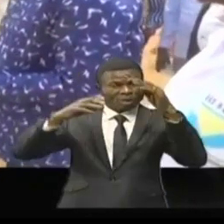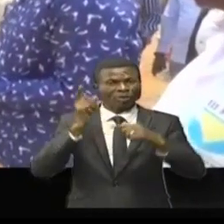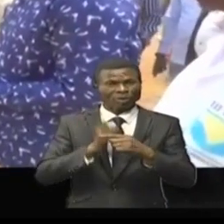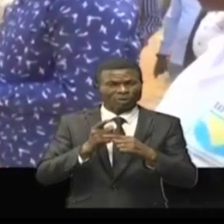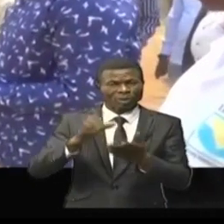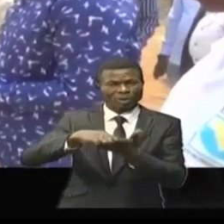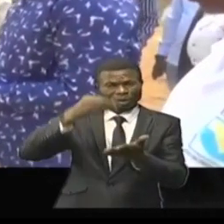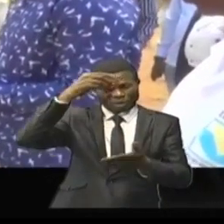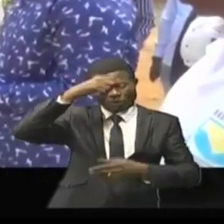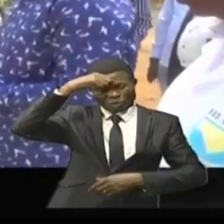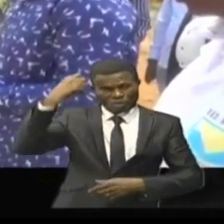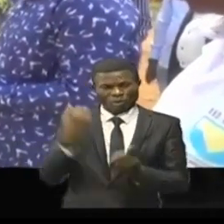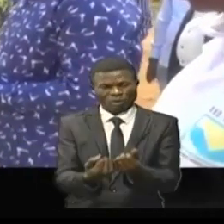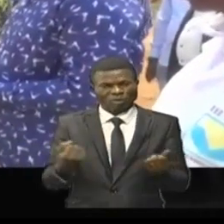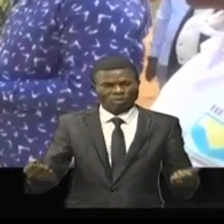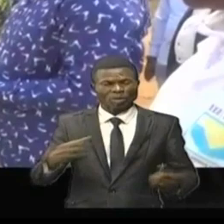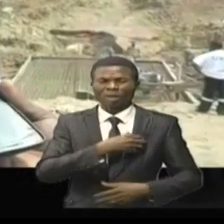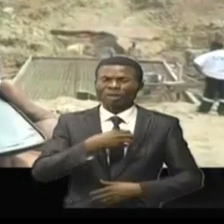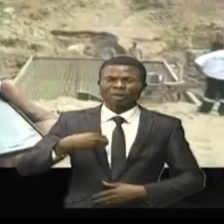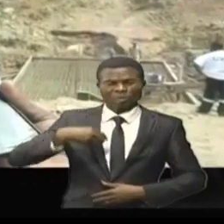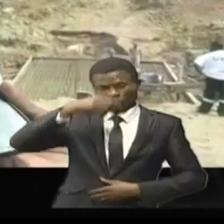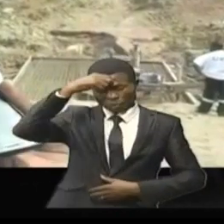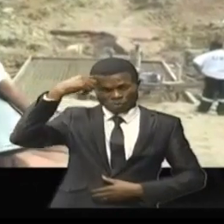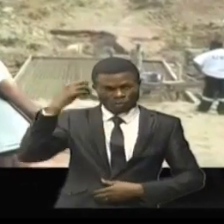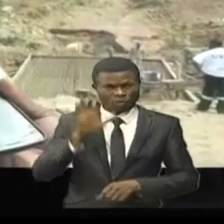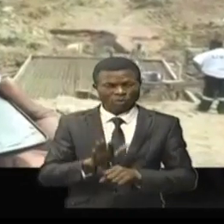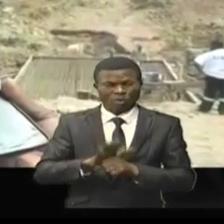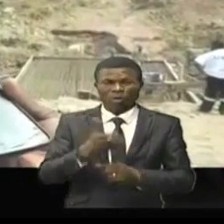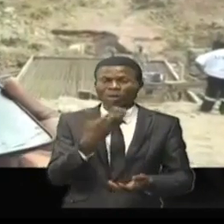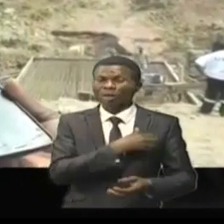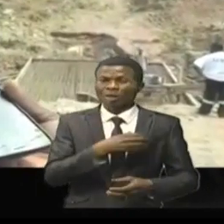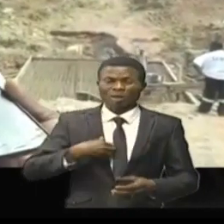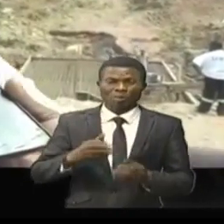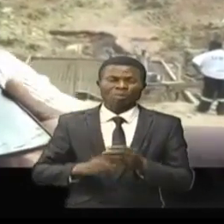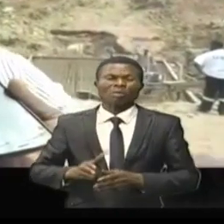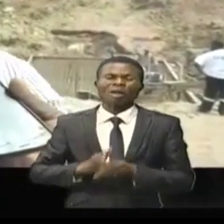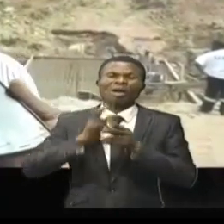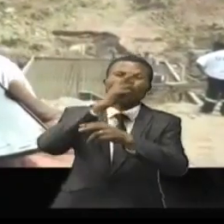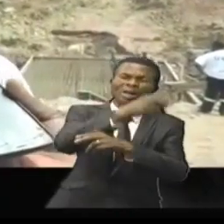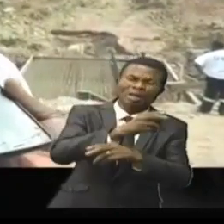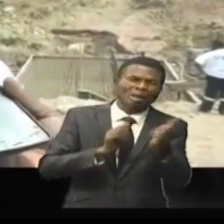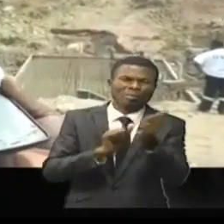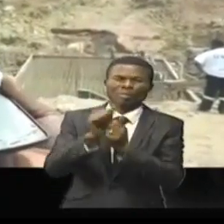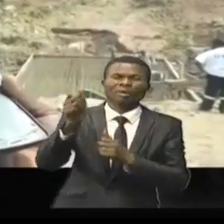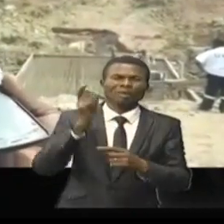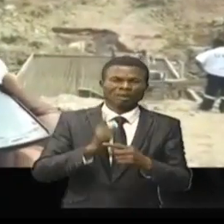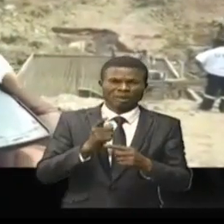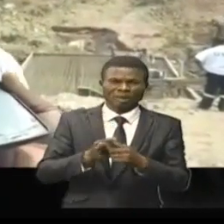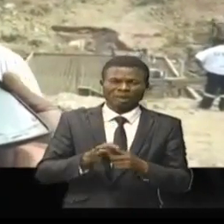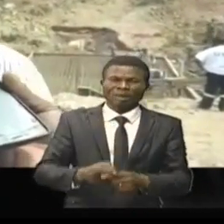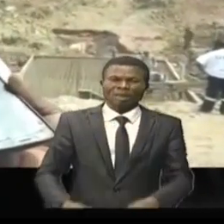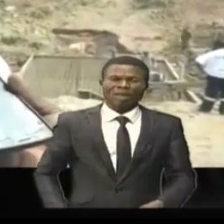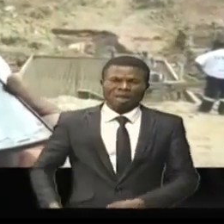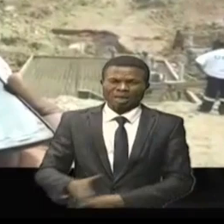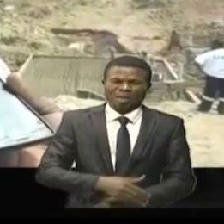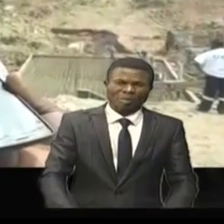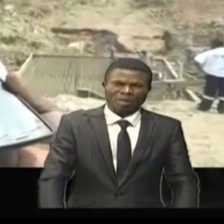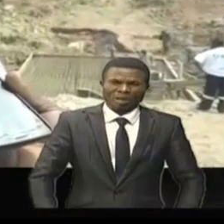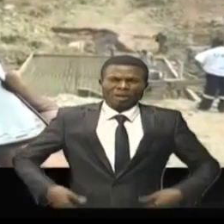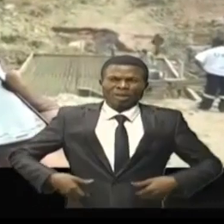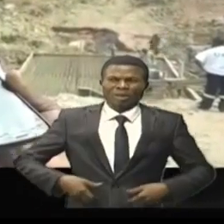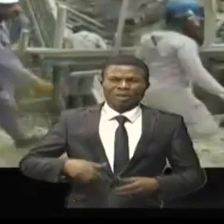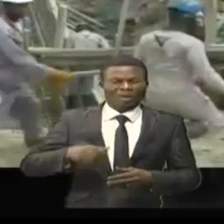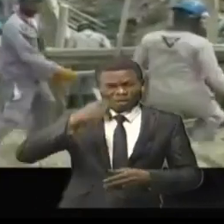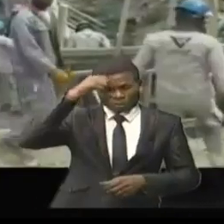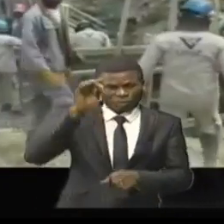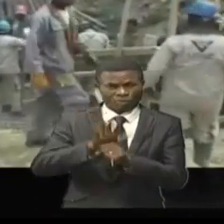élèves souffrent, les enfants, le maman, à deux fois le maman pour sauter ou bien traverser, il faut plier le pagne, tout ça. Il faisait beaucoup de